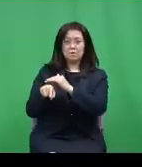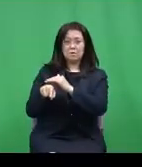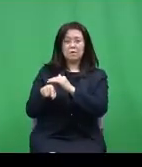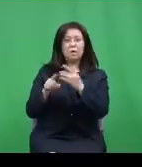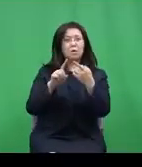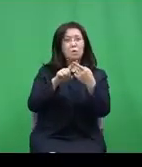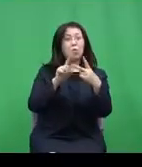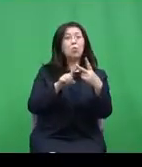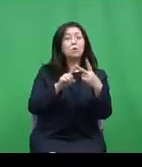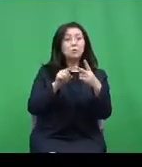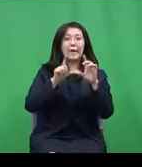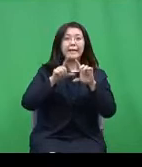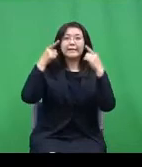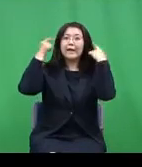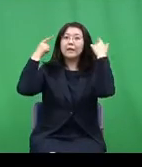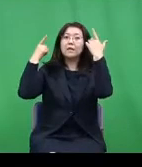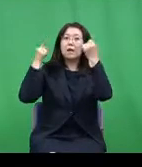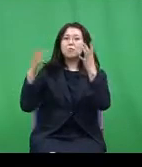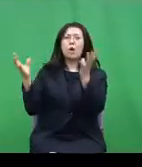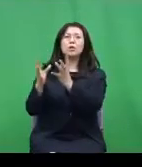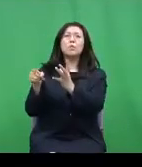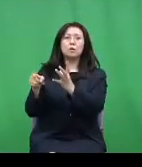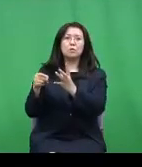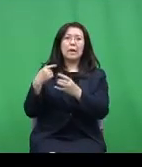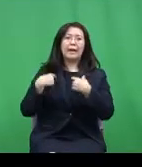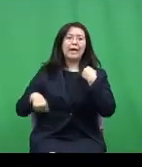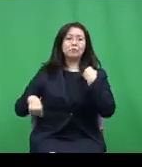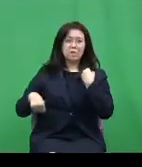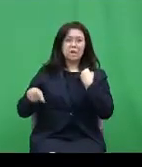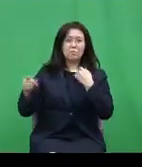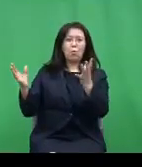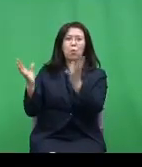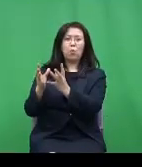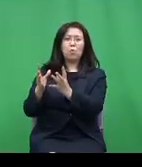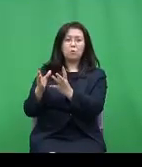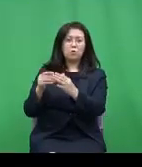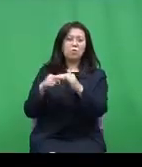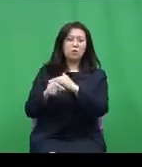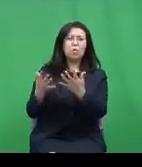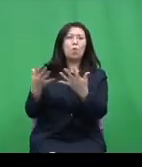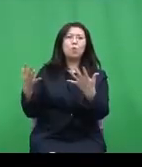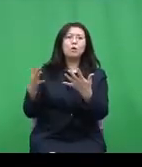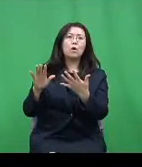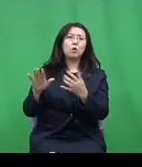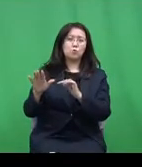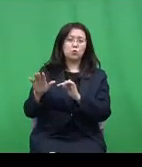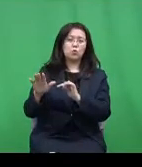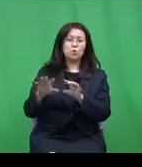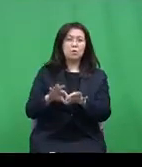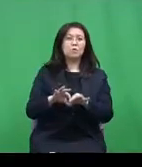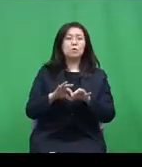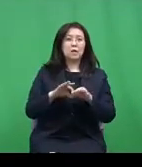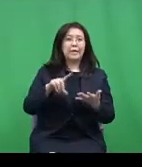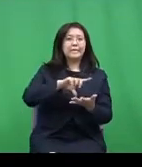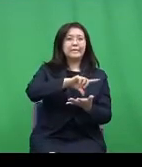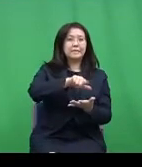ども、もう一つは大学が集中している、学生さんが集中しているということが大きい。そこで